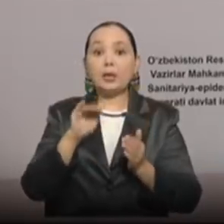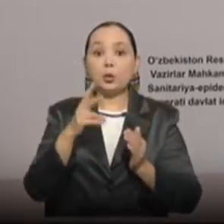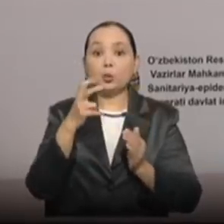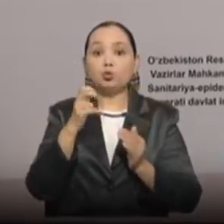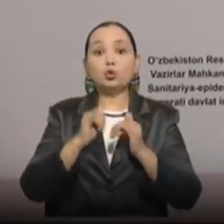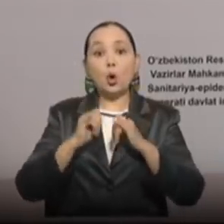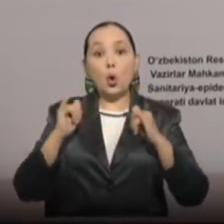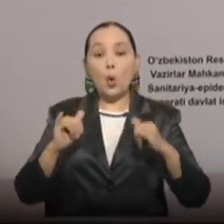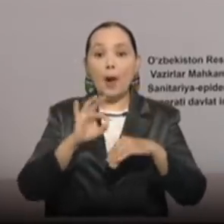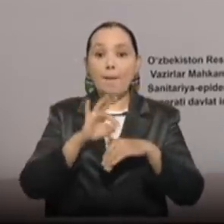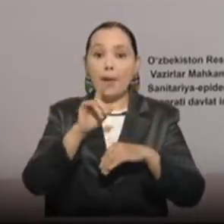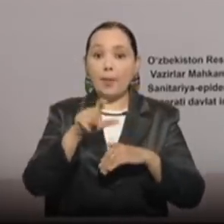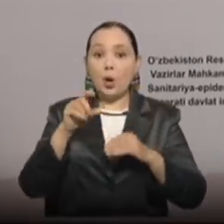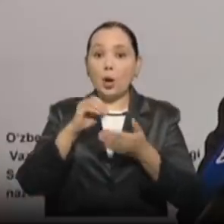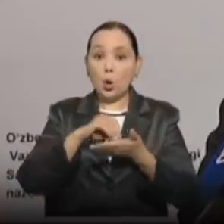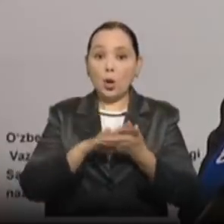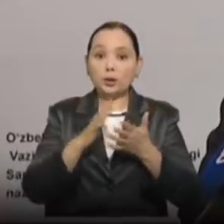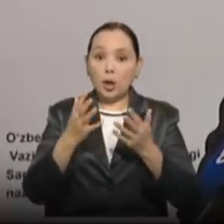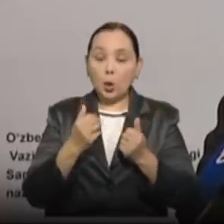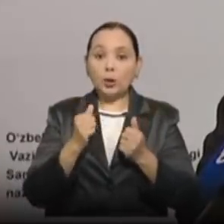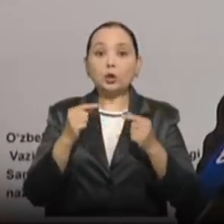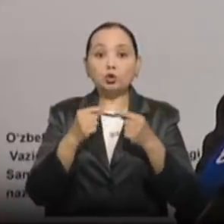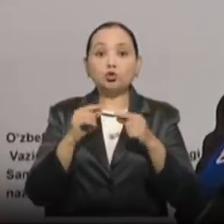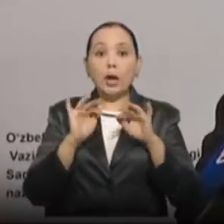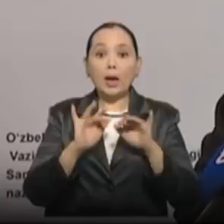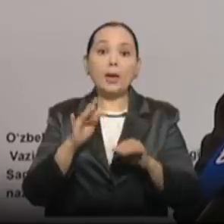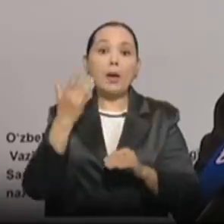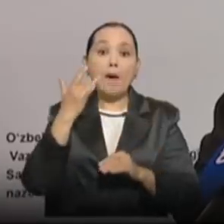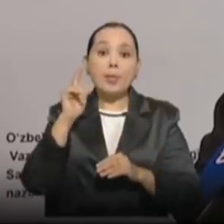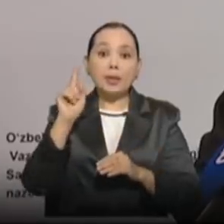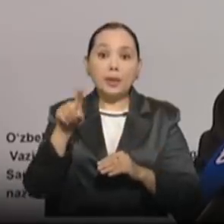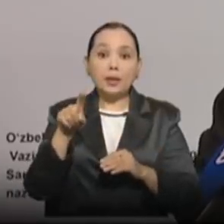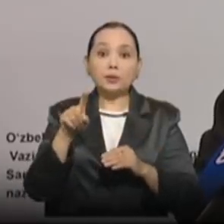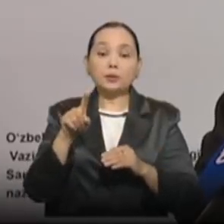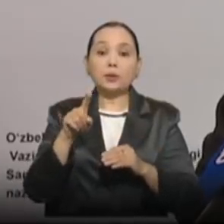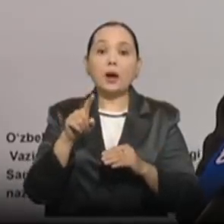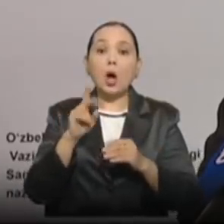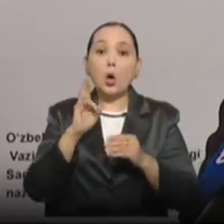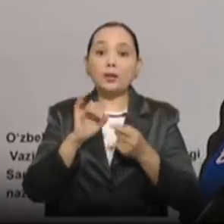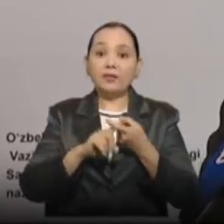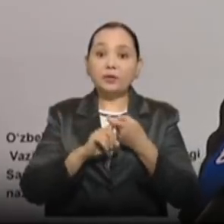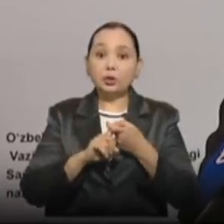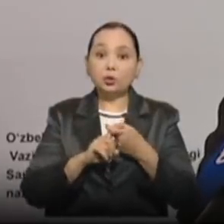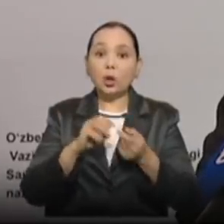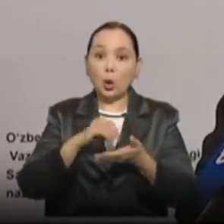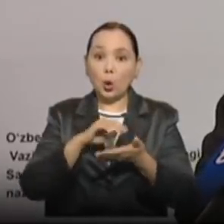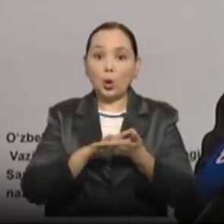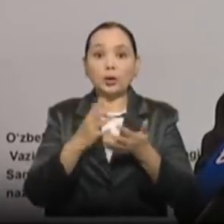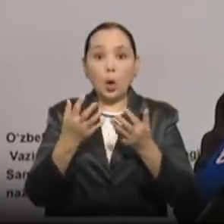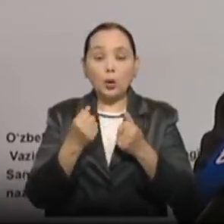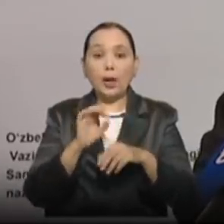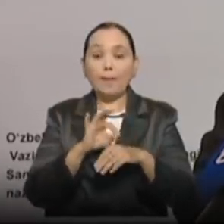27300 dan ko'proq bemorlar ro'yxatga olingan. Shunday qilib Amerika Qo'shma Shtatlarida koronavirus kasalligi bilan ro'yxatga